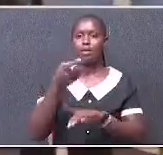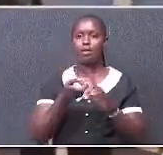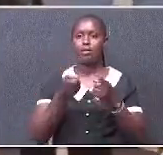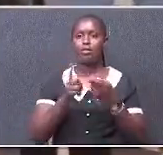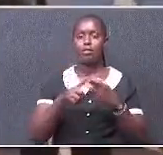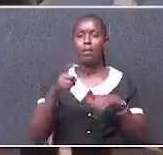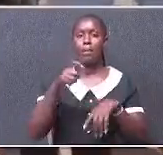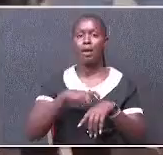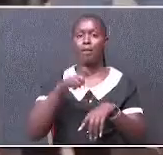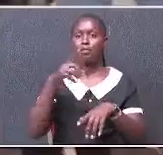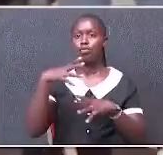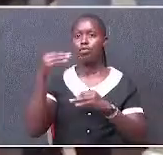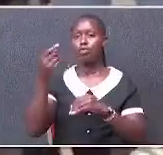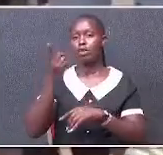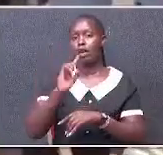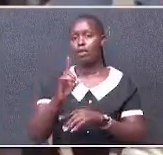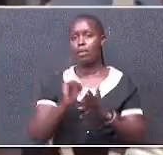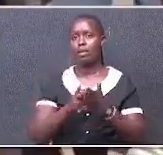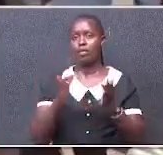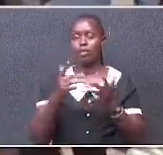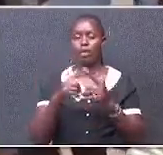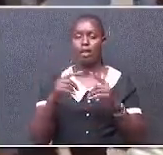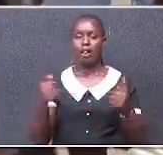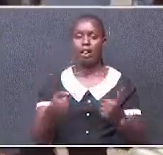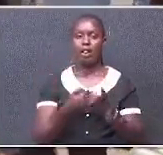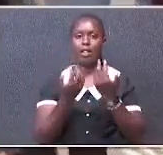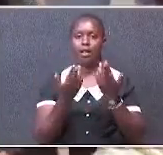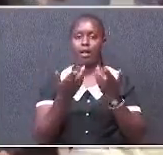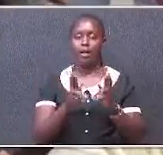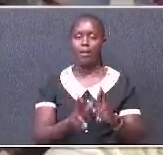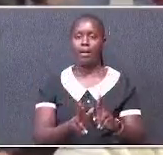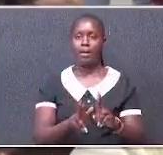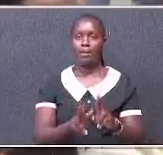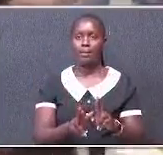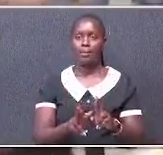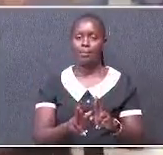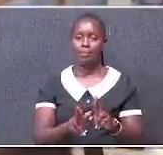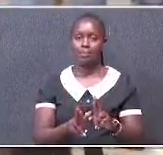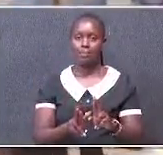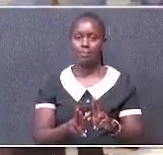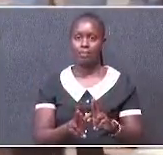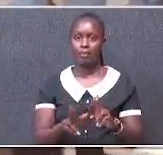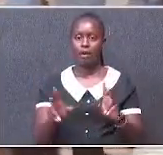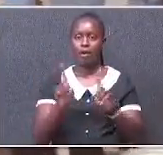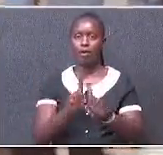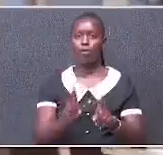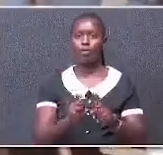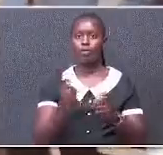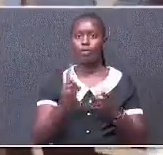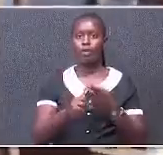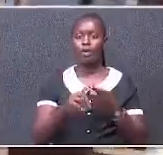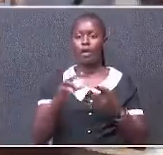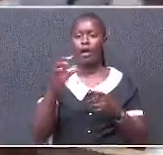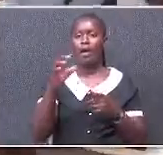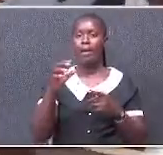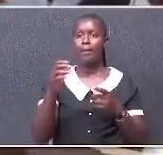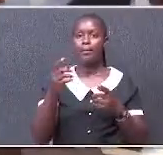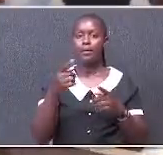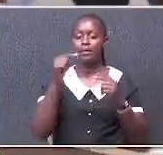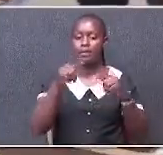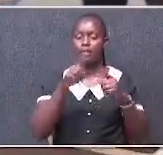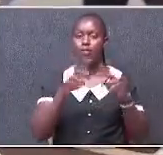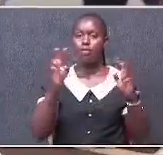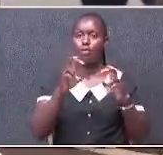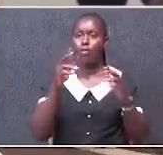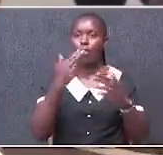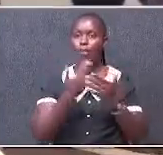Nairobi. Sasa hapo ndipo wamekosa accident, ili hali mtu wa gari ya Sonda hakuangalia pande zote.